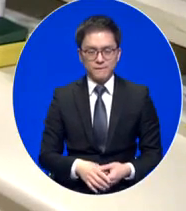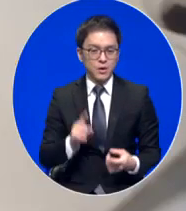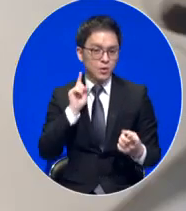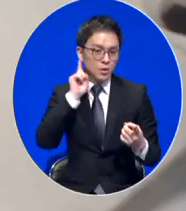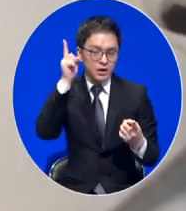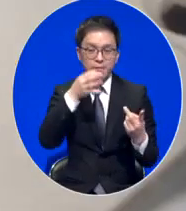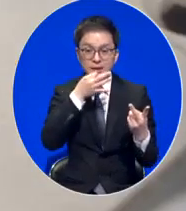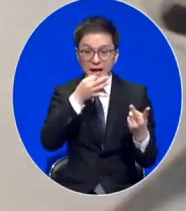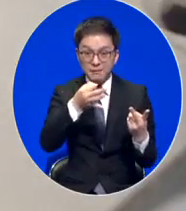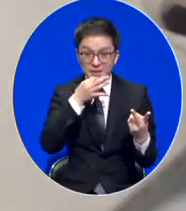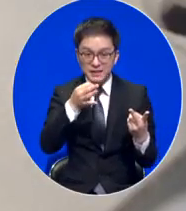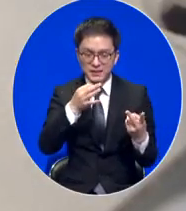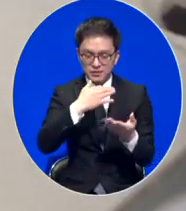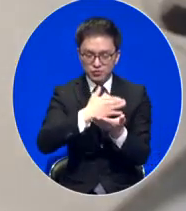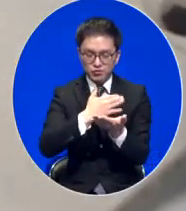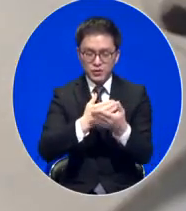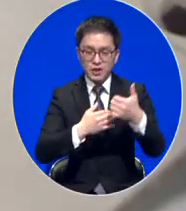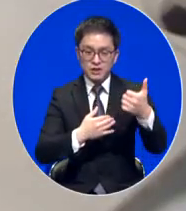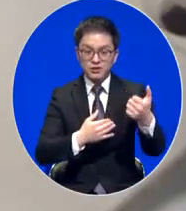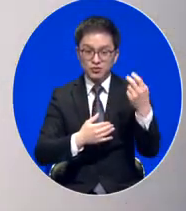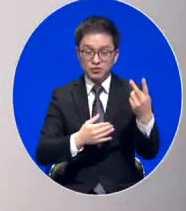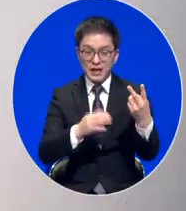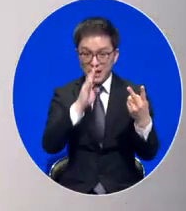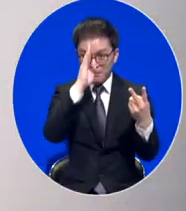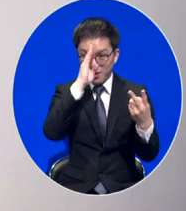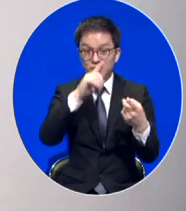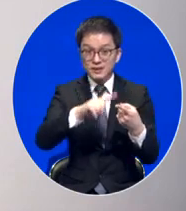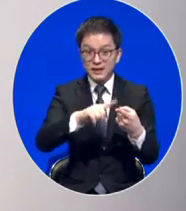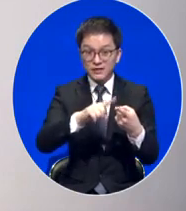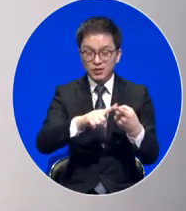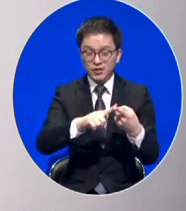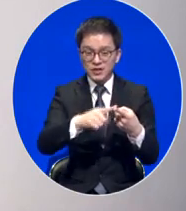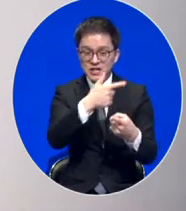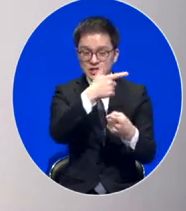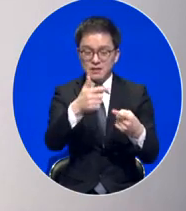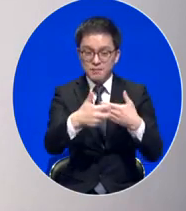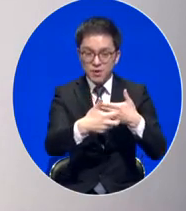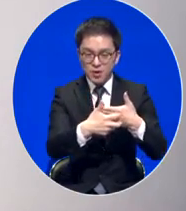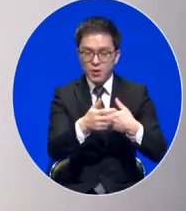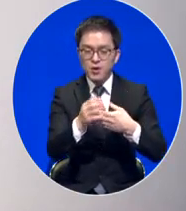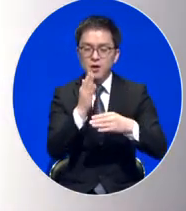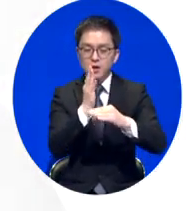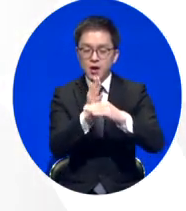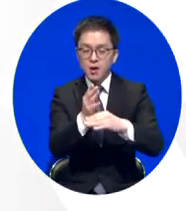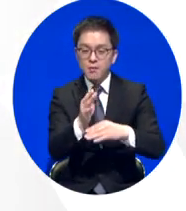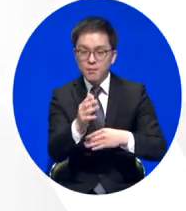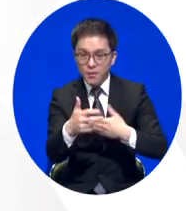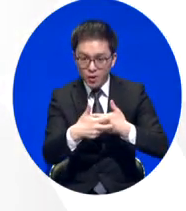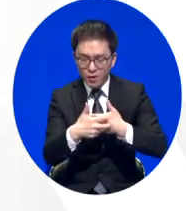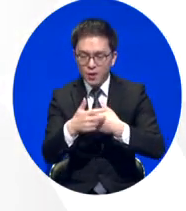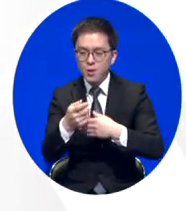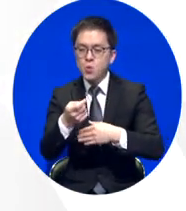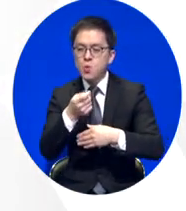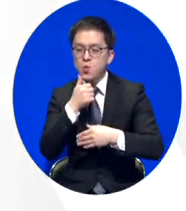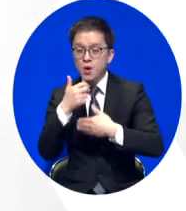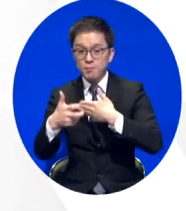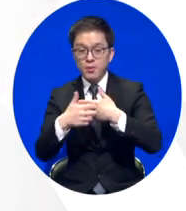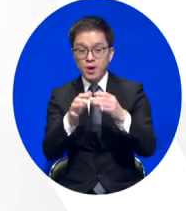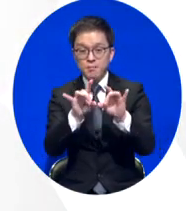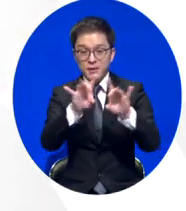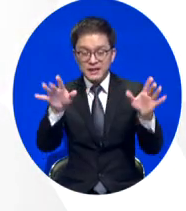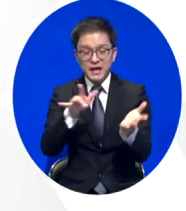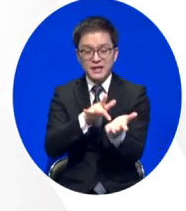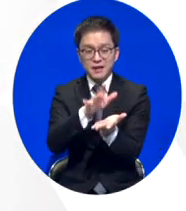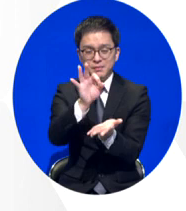고혈압이나 감기 등 52개 질환은 약제비 본인 부담 차등 적용 대상입니다. 해당 질병에 대한